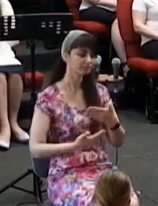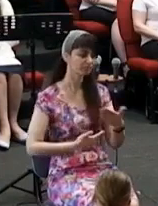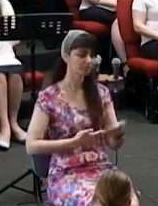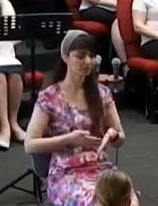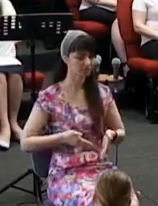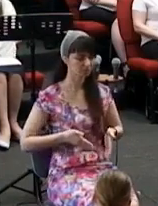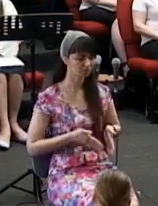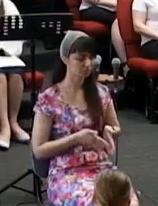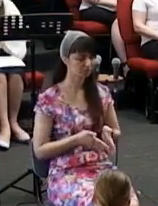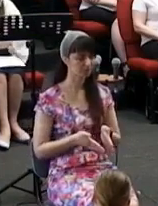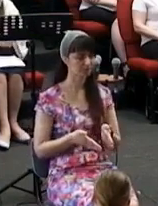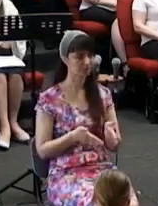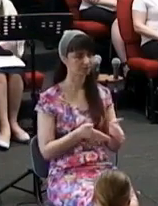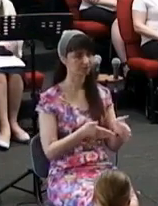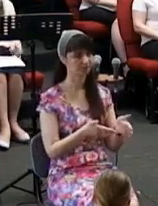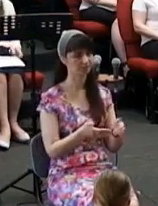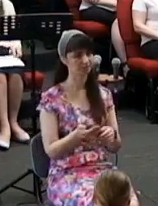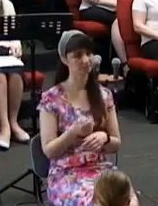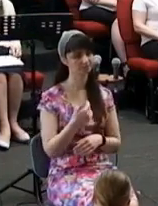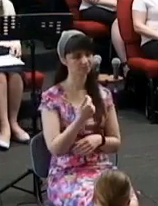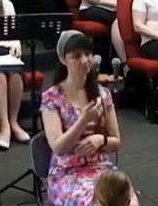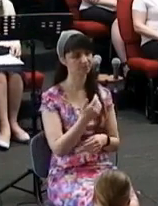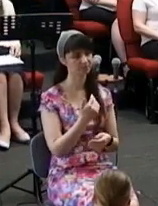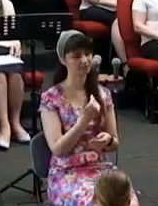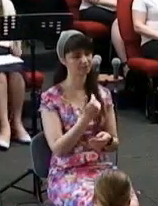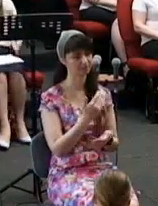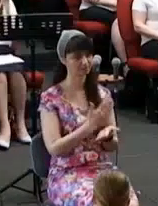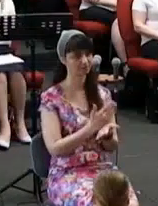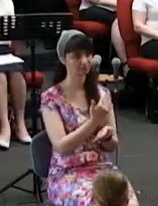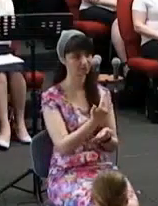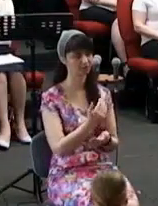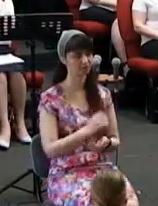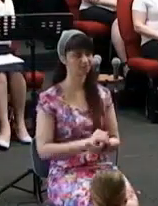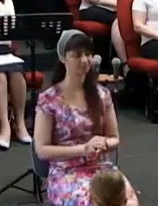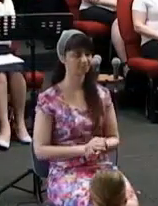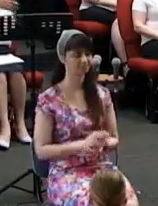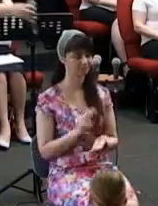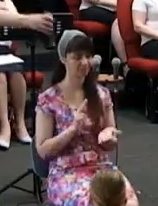іди по вузенькій, вона є твоя. Амінь.